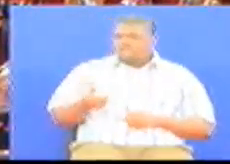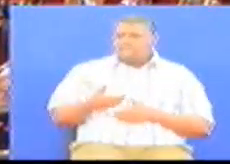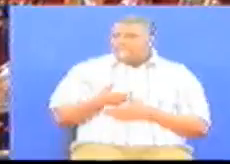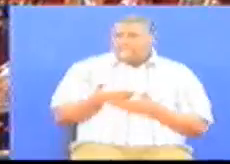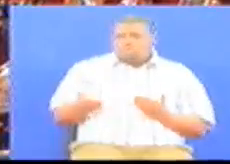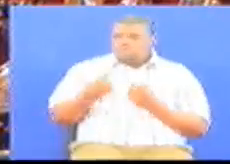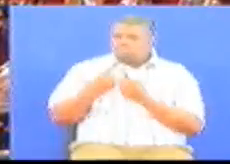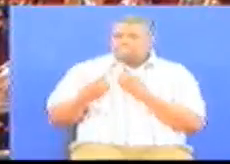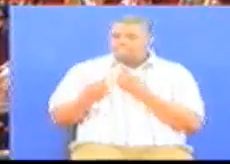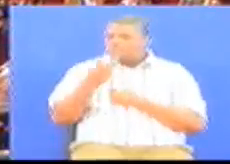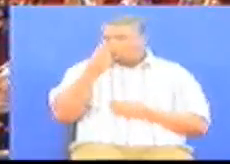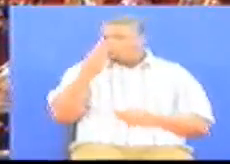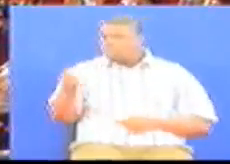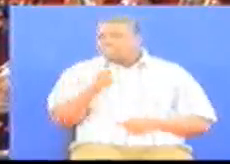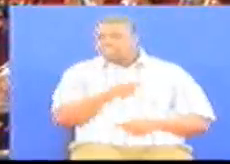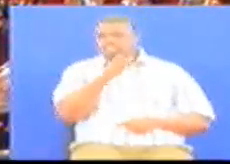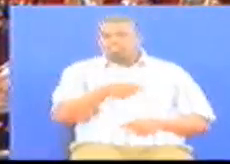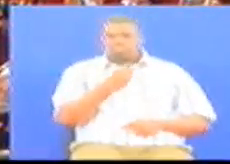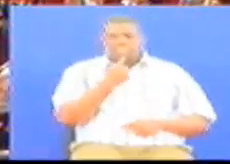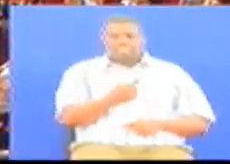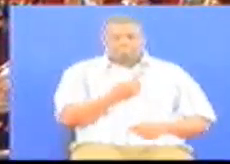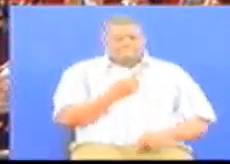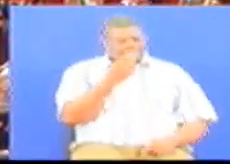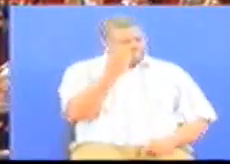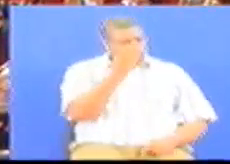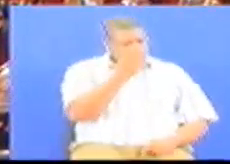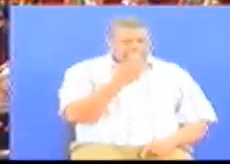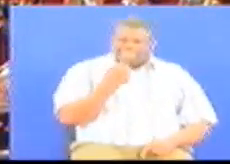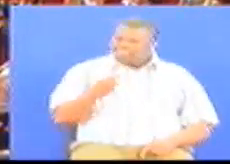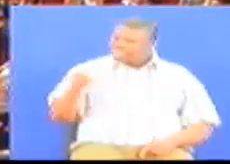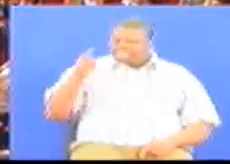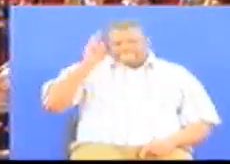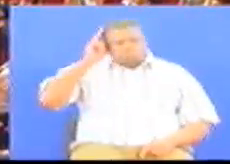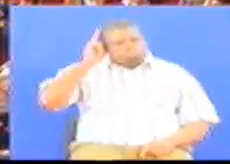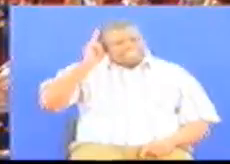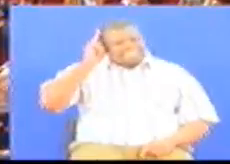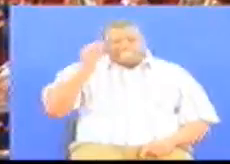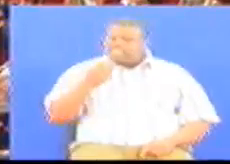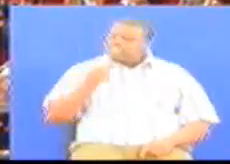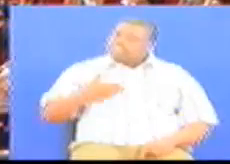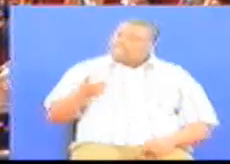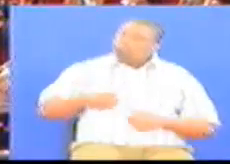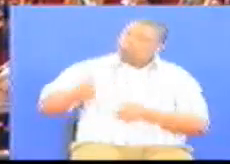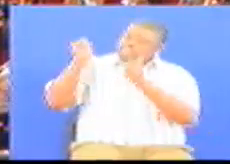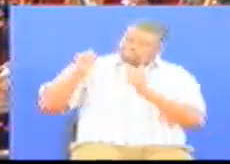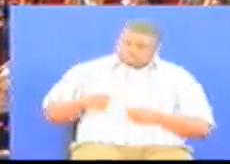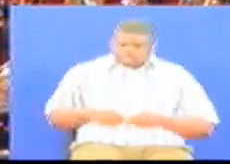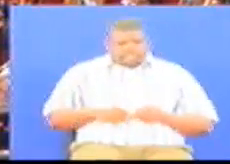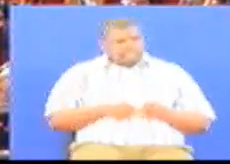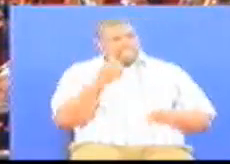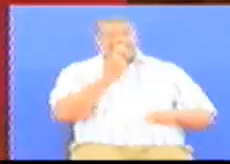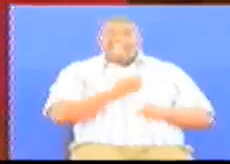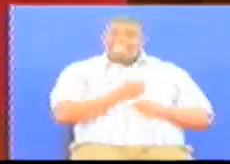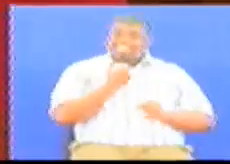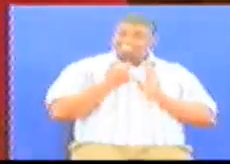hazioni. Labda mtu anasema tu akiona chekunda atalazimia kusema cheusi kwa kutaka yeye mwenyewe. Kuhusu wilaya zetu za Nkasi, mfano